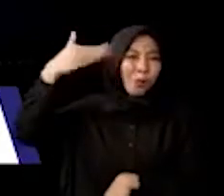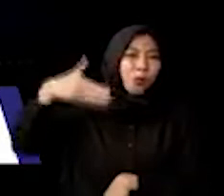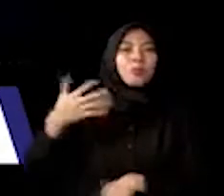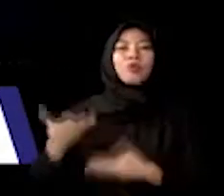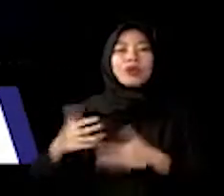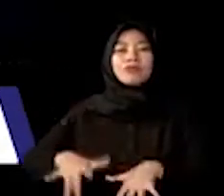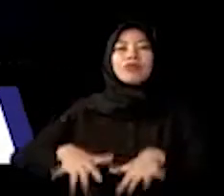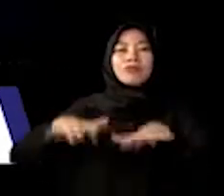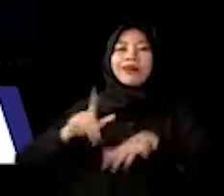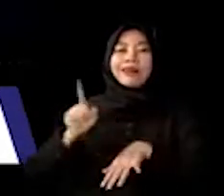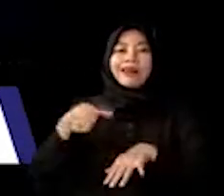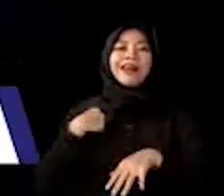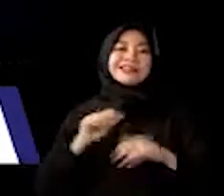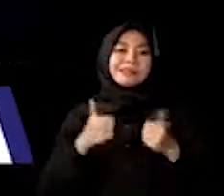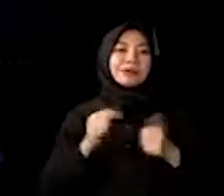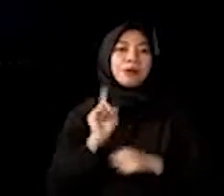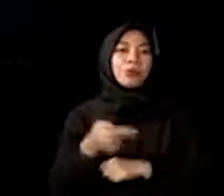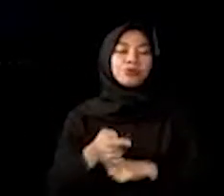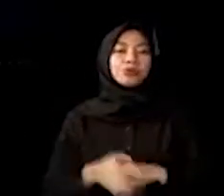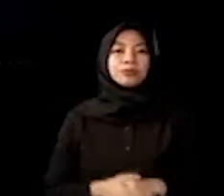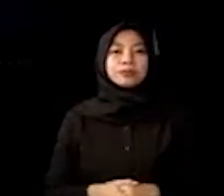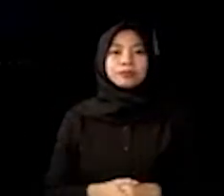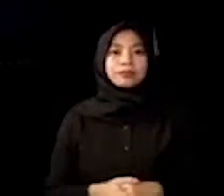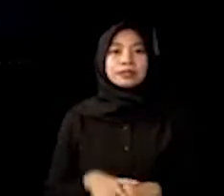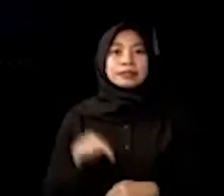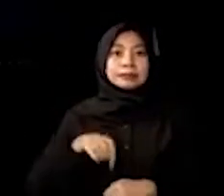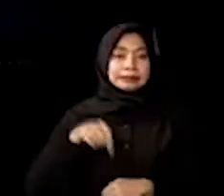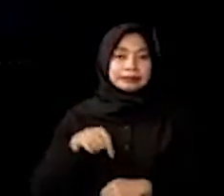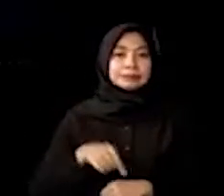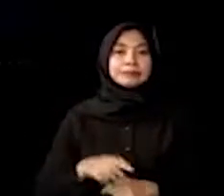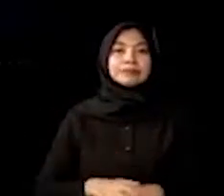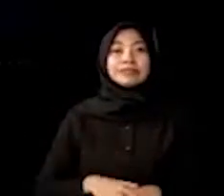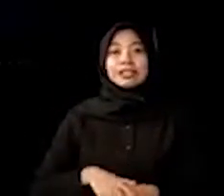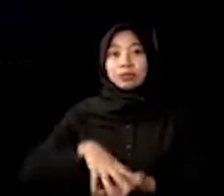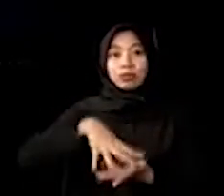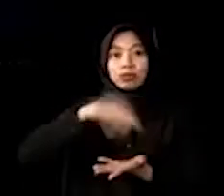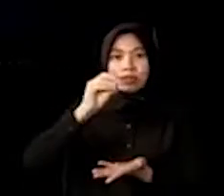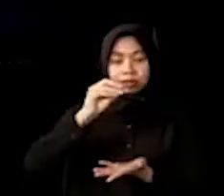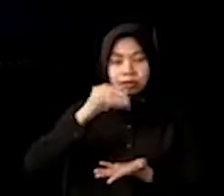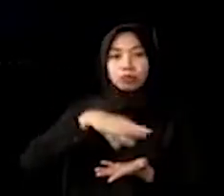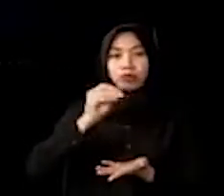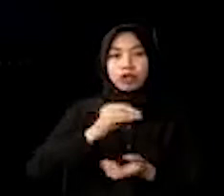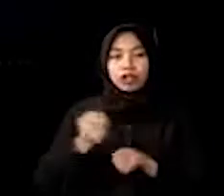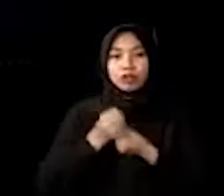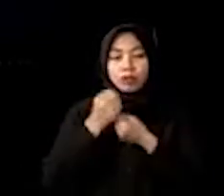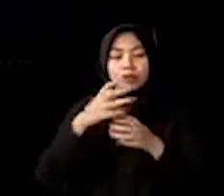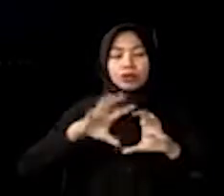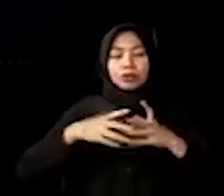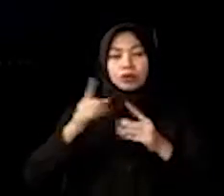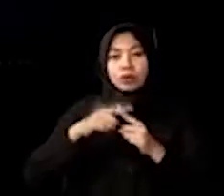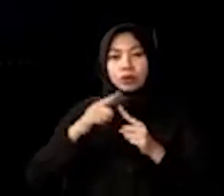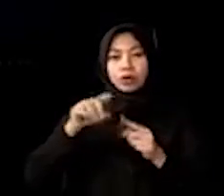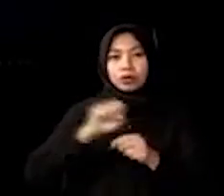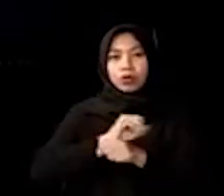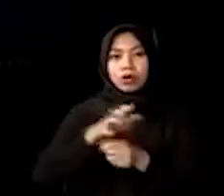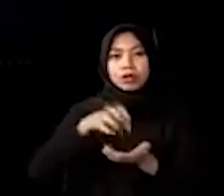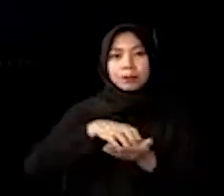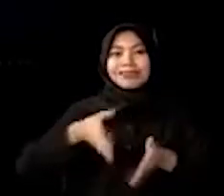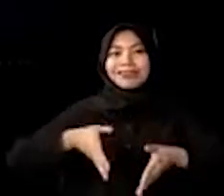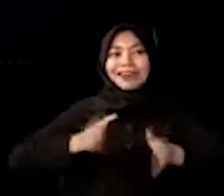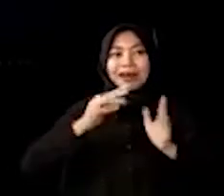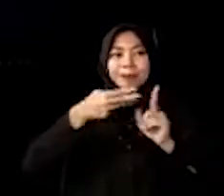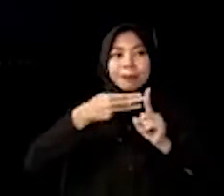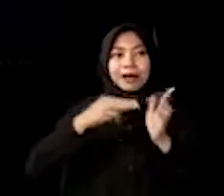dan kita hari ini berada langsung di Media center di satuan tugas penanganan covid-19 di grah